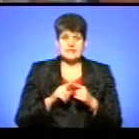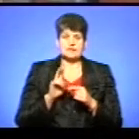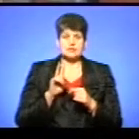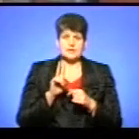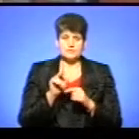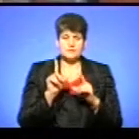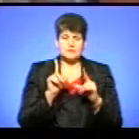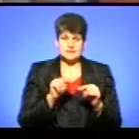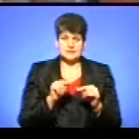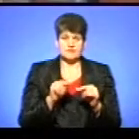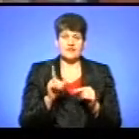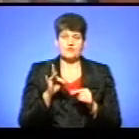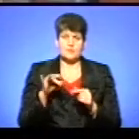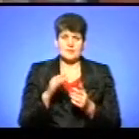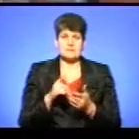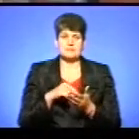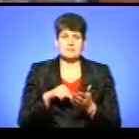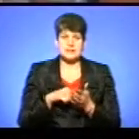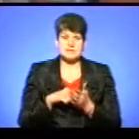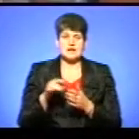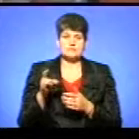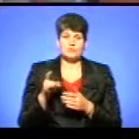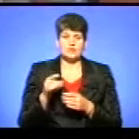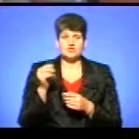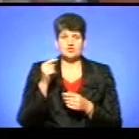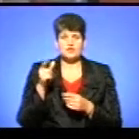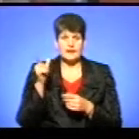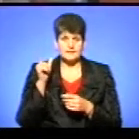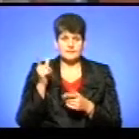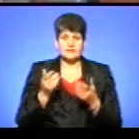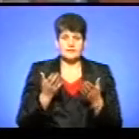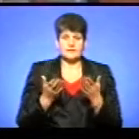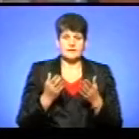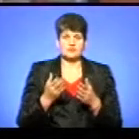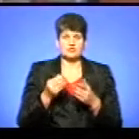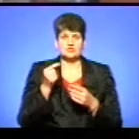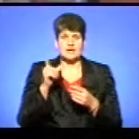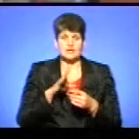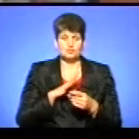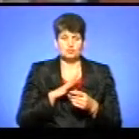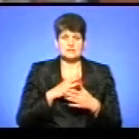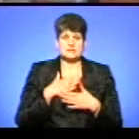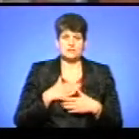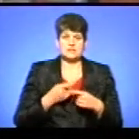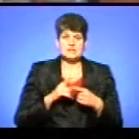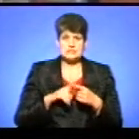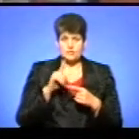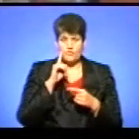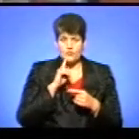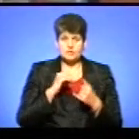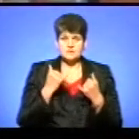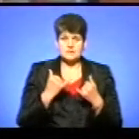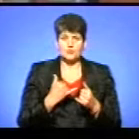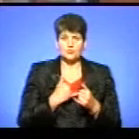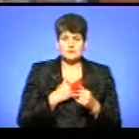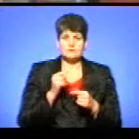європейськими містами, тобто в Республіці Чехія, і якось чехи були задоволені тим комфортом, зараз у нас,